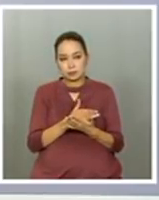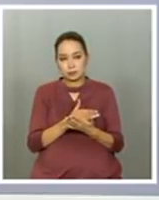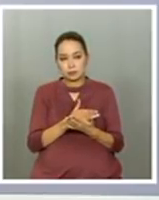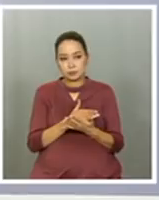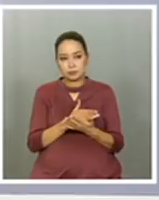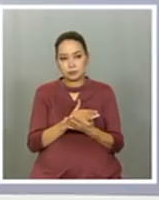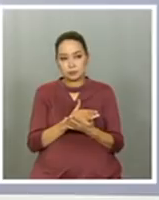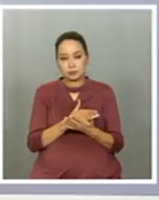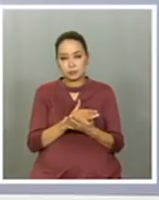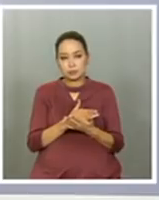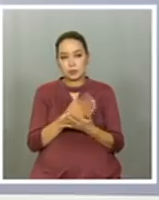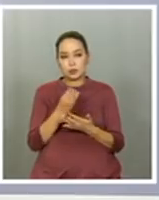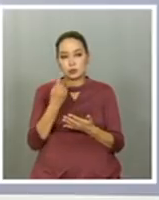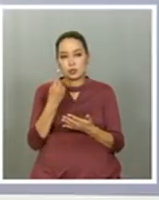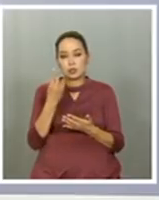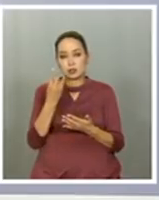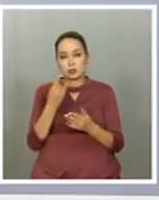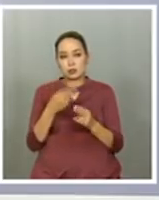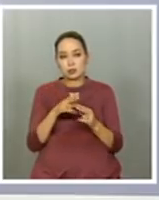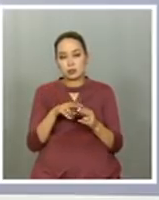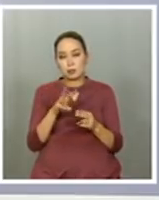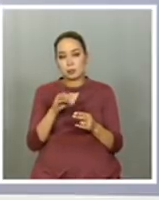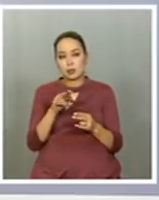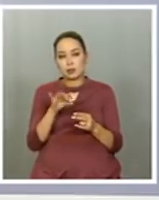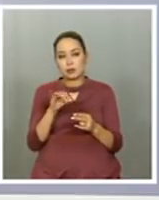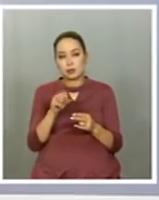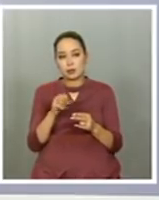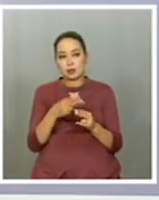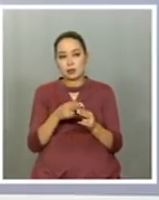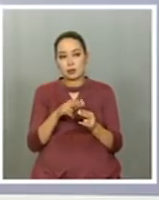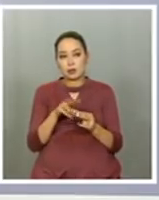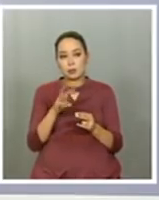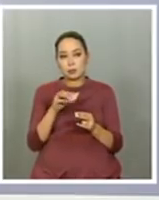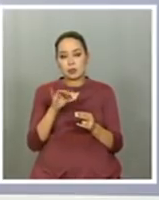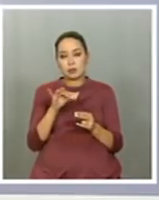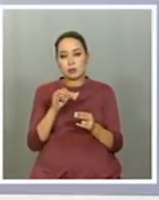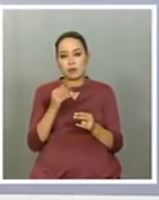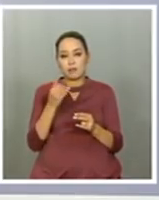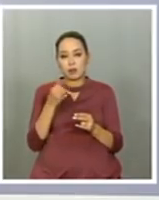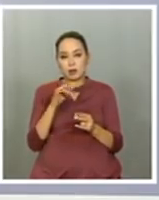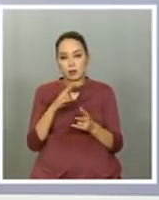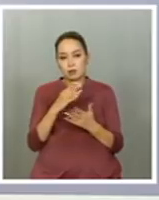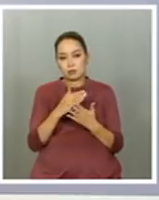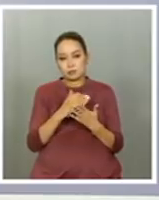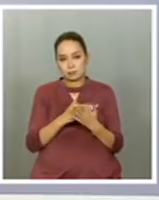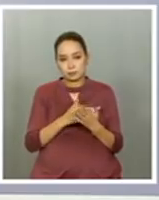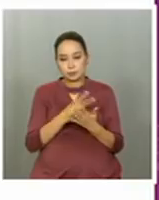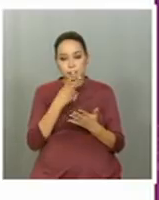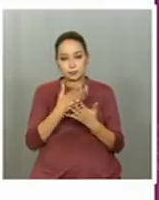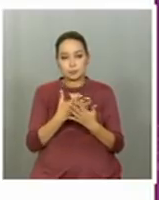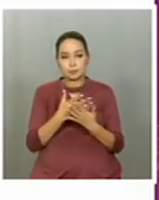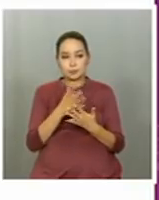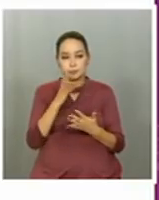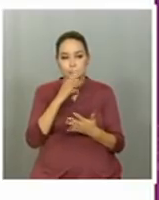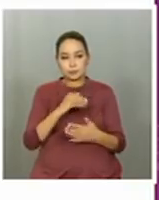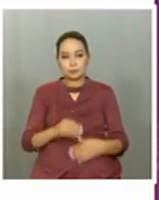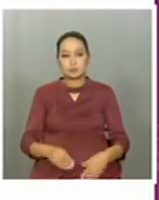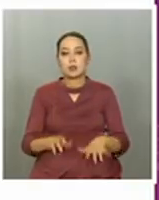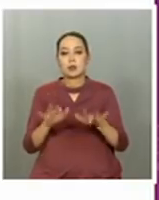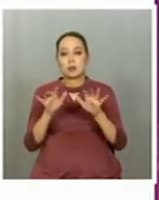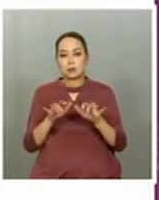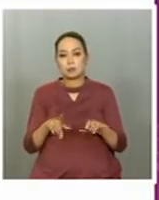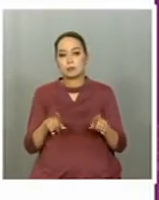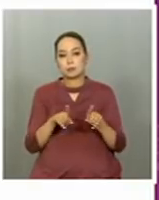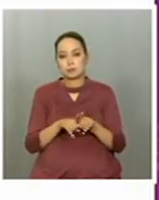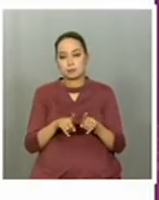Тағы бір терезе бар, бұл медиа деп аталады. Мұнда біз медиа файлдар тізімін көрсете аламыз. Немесе компьютерден,